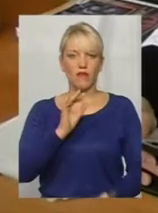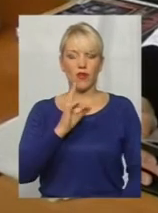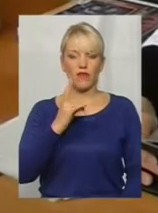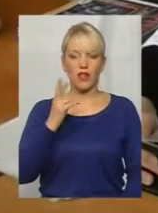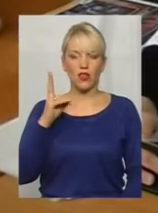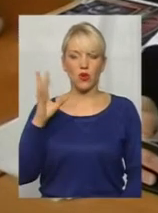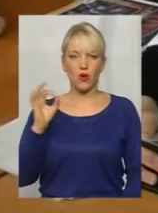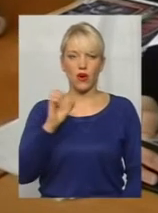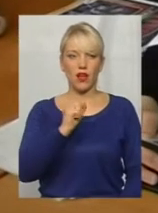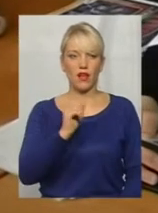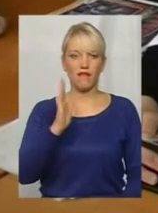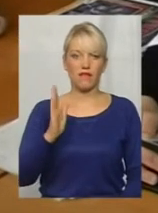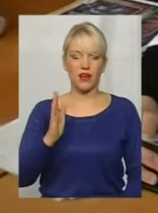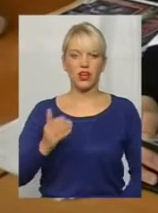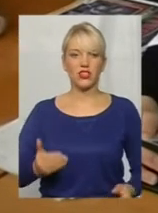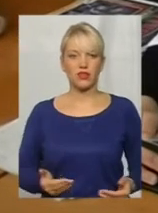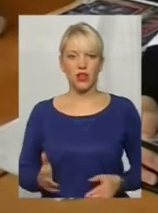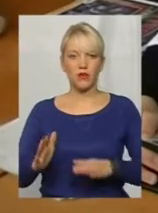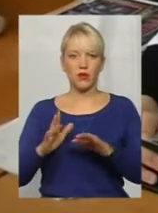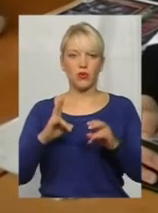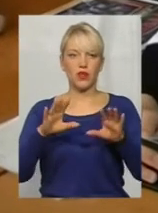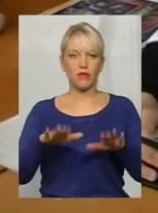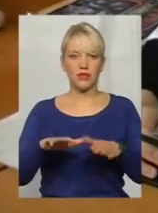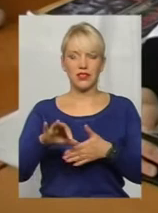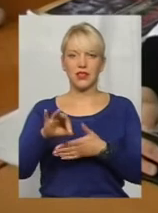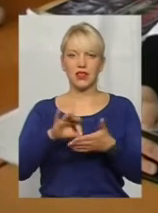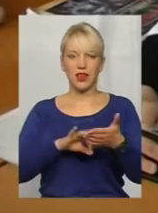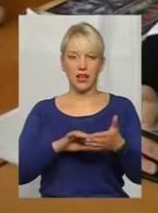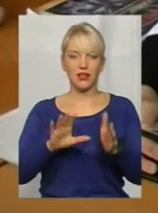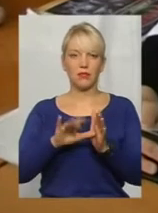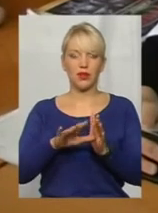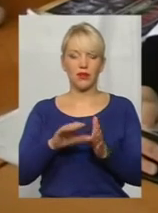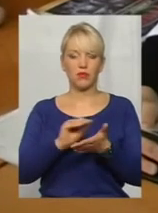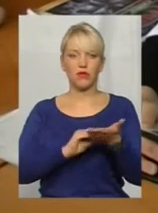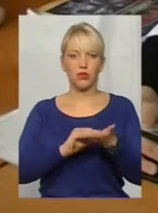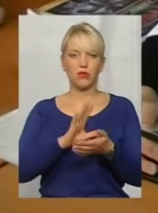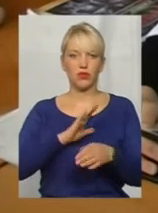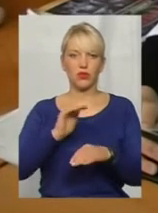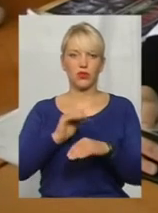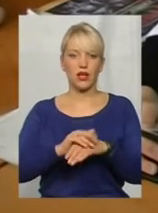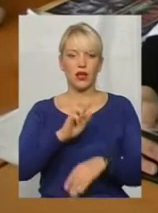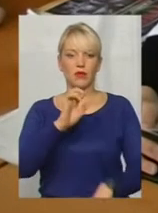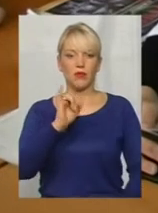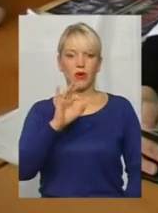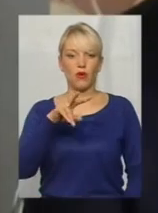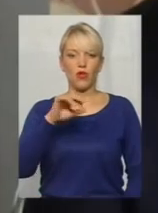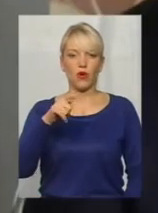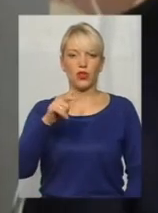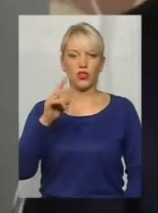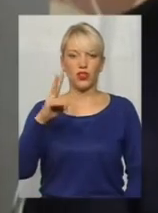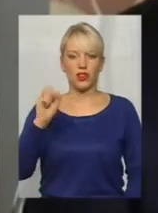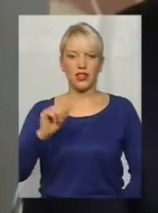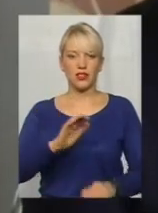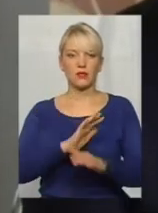А.В. живий. Прибувши на місце події негайно, бригадою повторно було констатовано біологічну смерть. А от